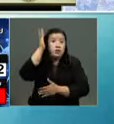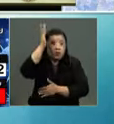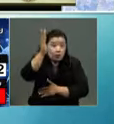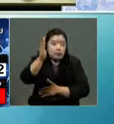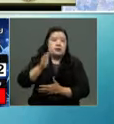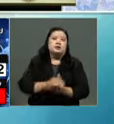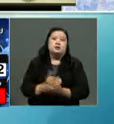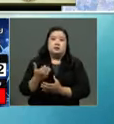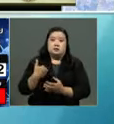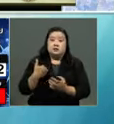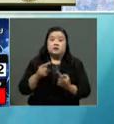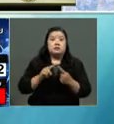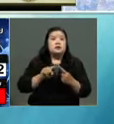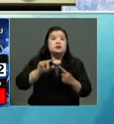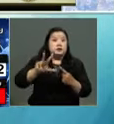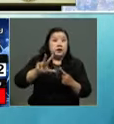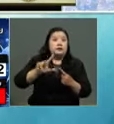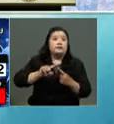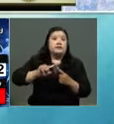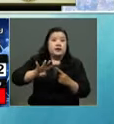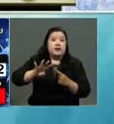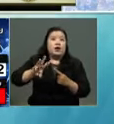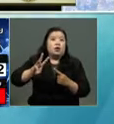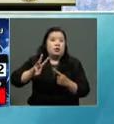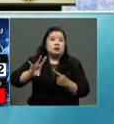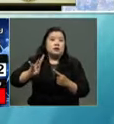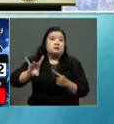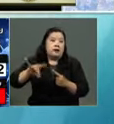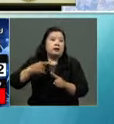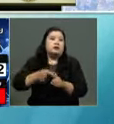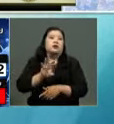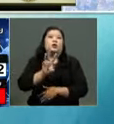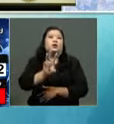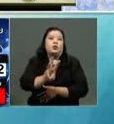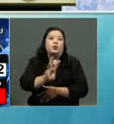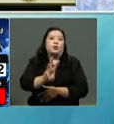เที่ยวบินก็ตามรายการที่ปรากฏนะครับในสัปดาห์หน้าก็จะมีในวันที่3 4 5 6 7 8นะ